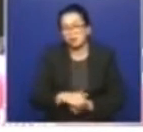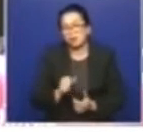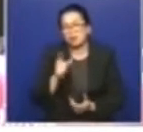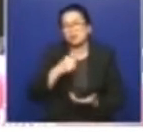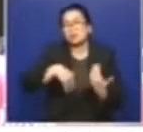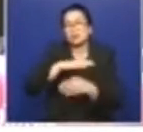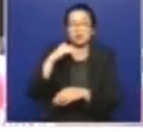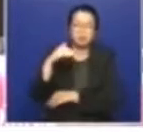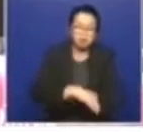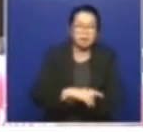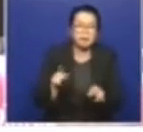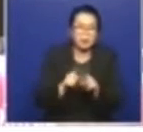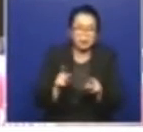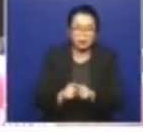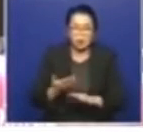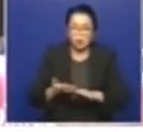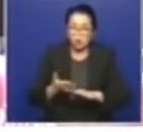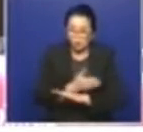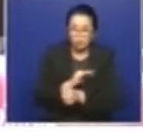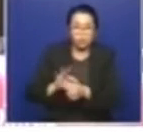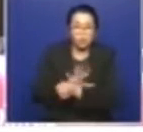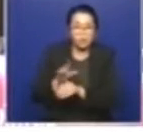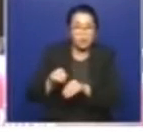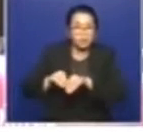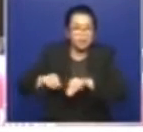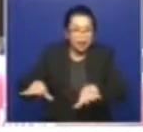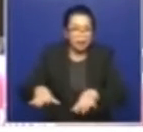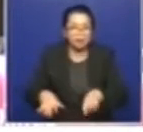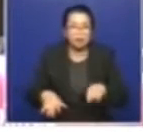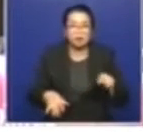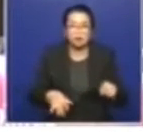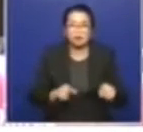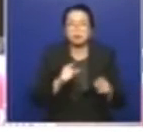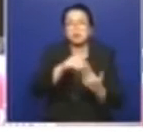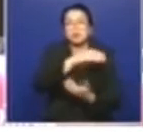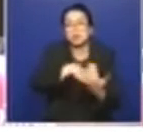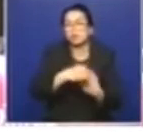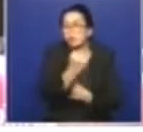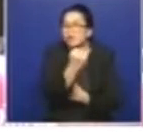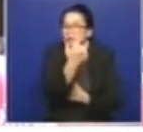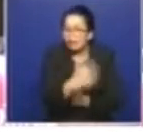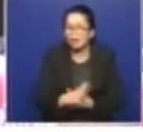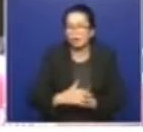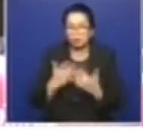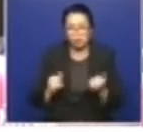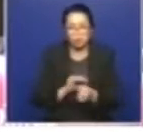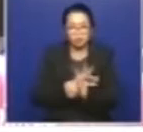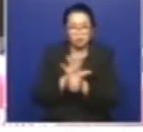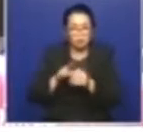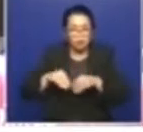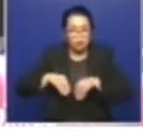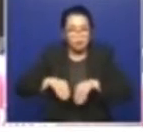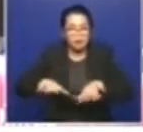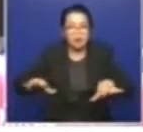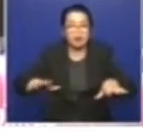ล่แล้วแต่โควิดมามันก็เพิ่มเติมเท่านั้นเองวันนี้แม้โควิดผ่านไปนะครับผมเชื่อว่